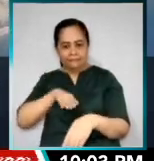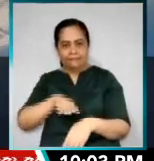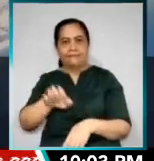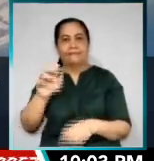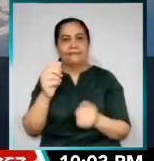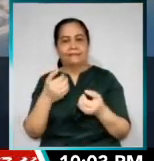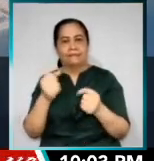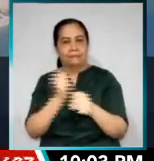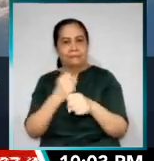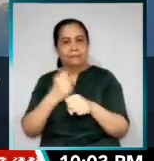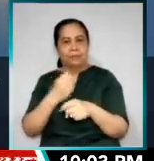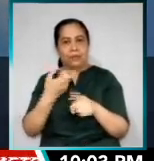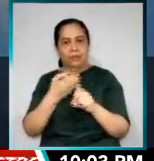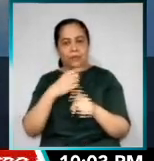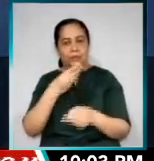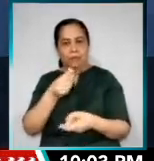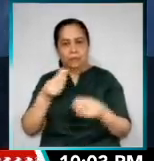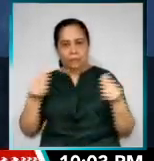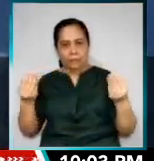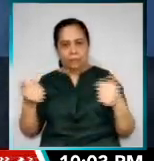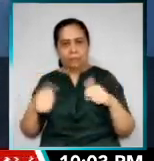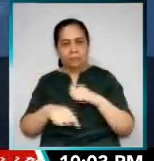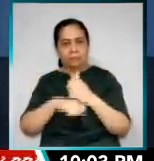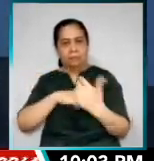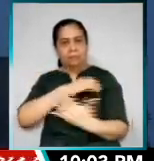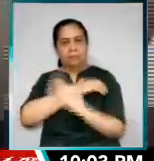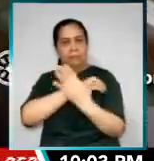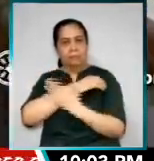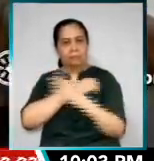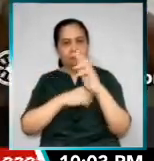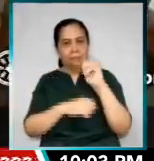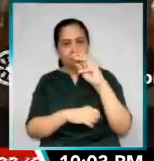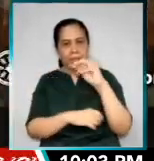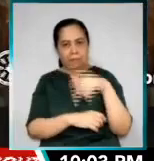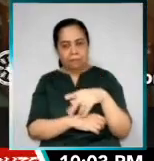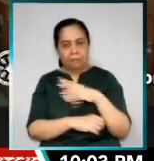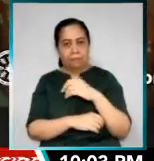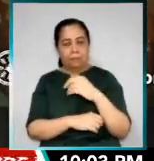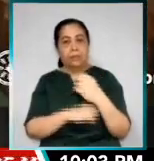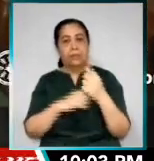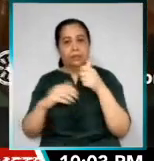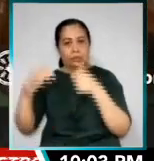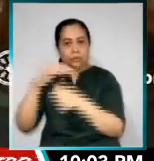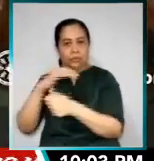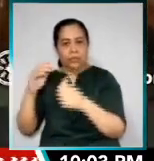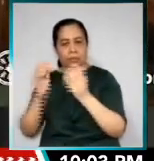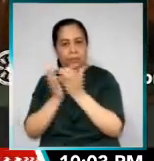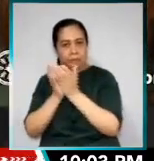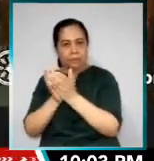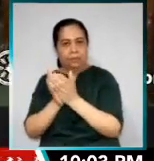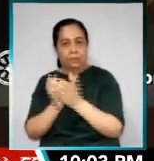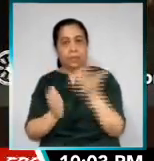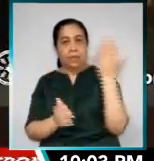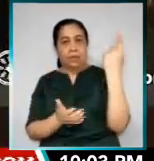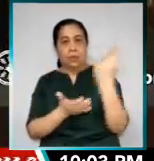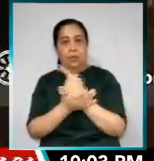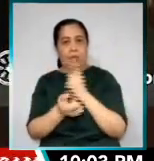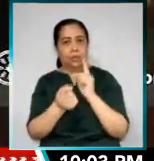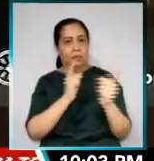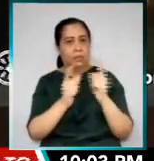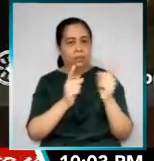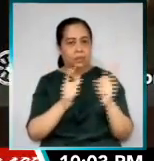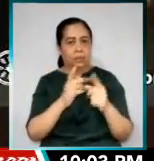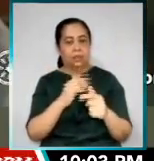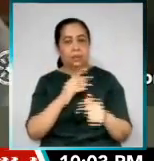at natayuan na ng beaching ramp at boat shelter. Noong nakaraang linggo, nag-usap na ang Pangulong Duterte at si Chinese